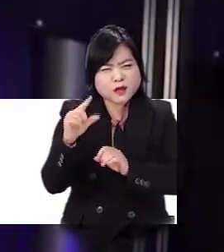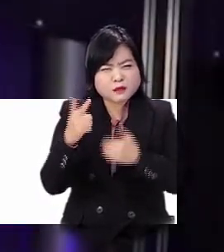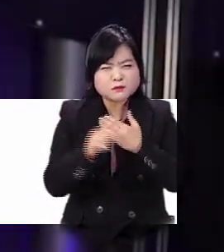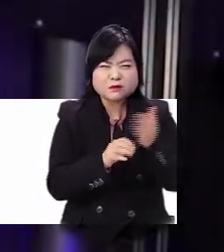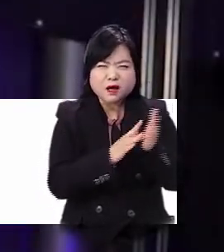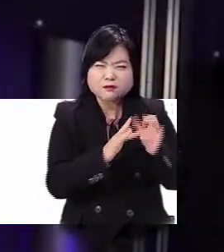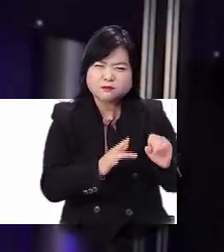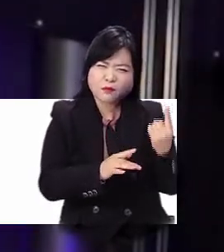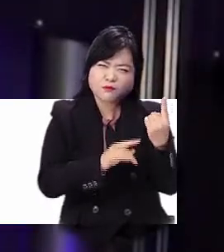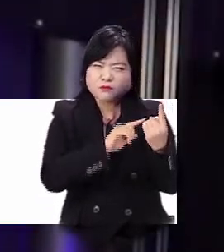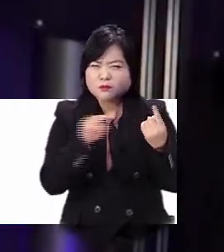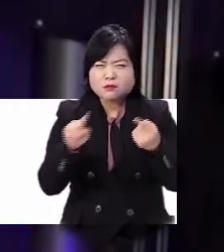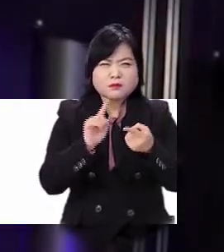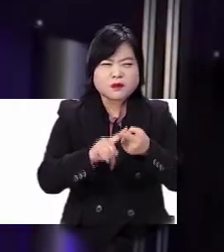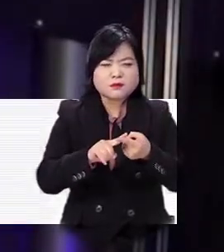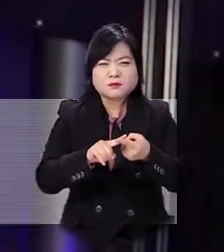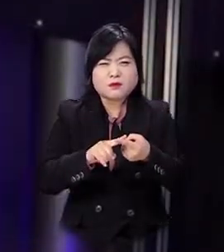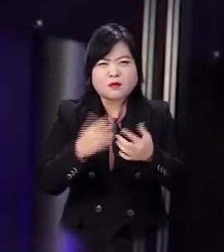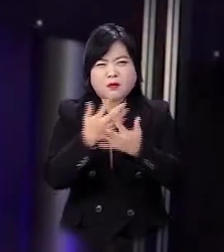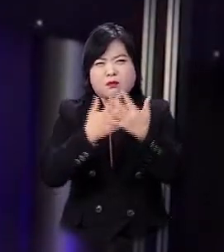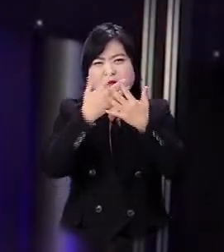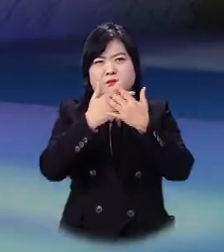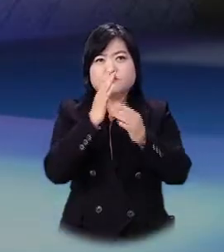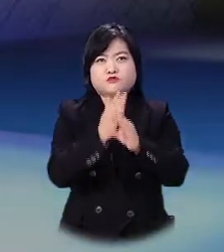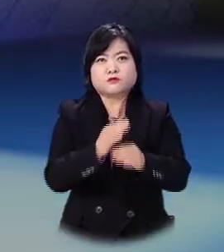치료제 때문인지 인과관계는 밝혀지지 않았습니다.